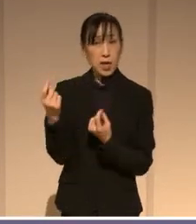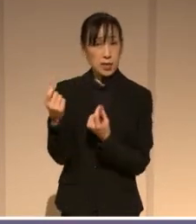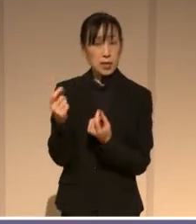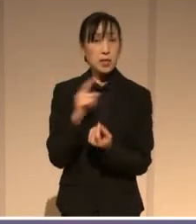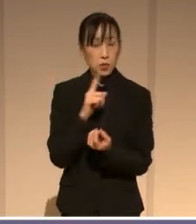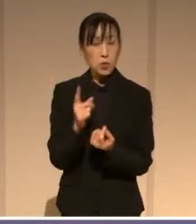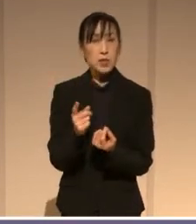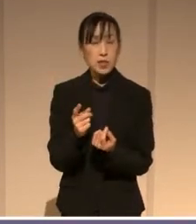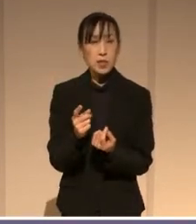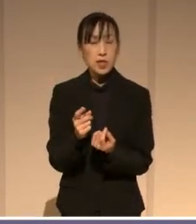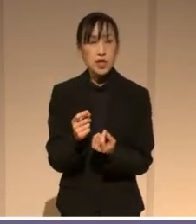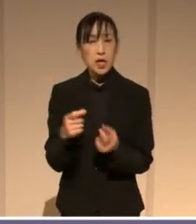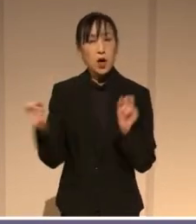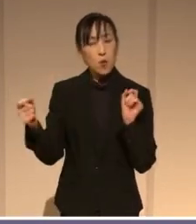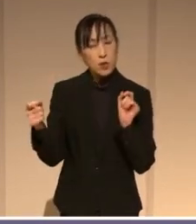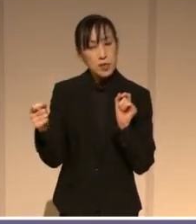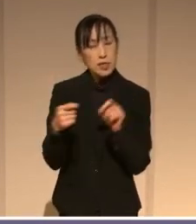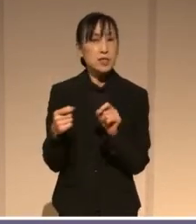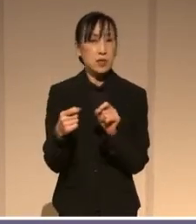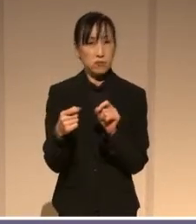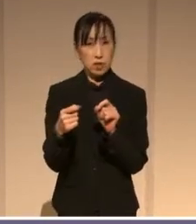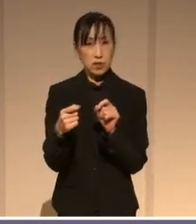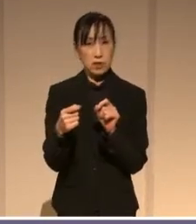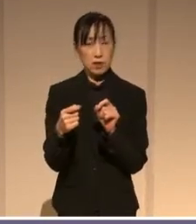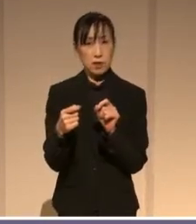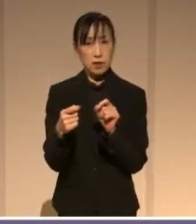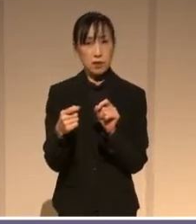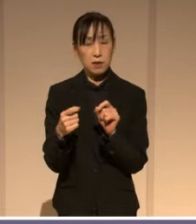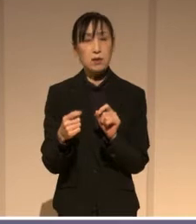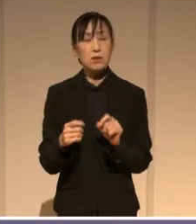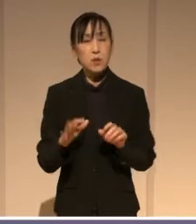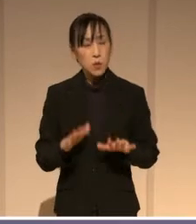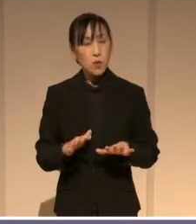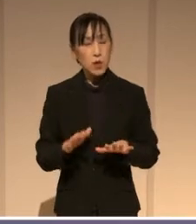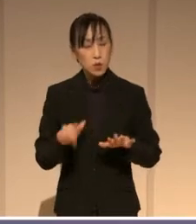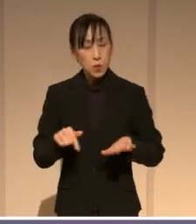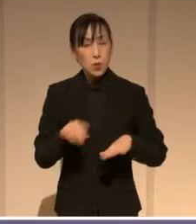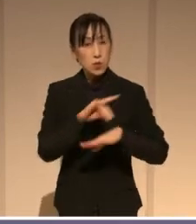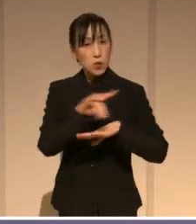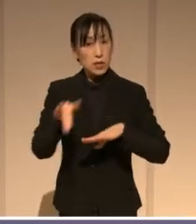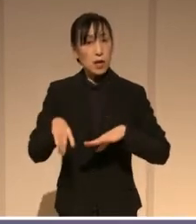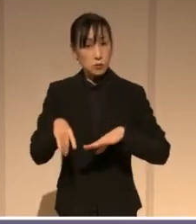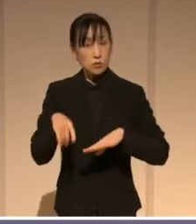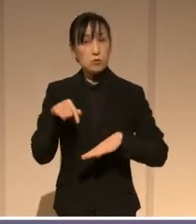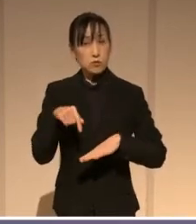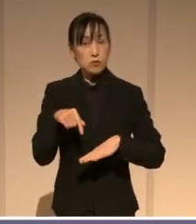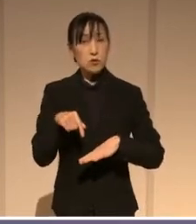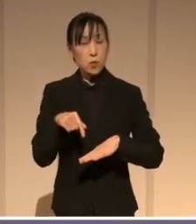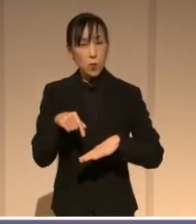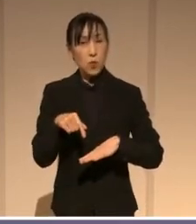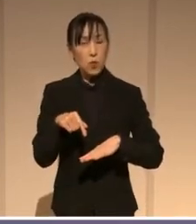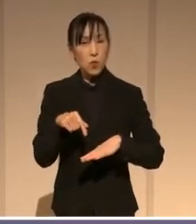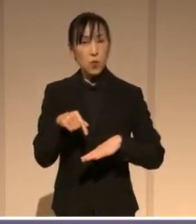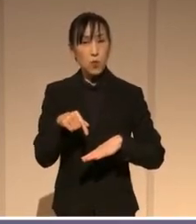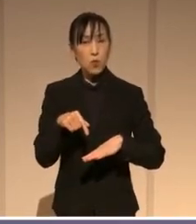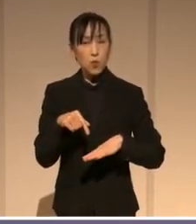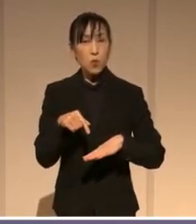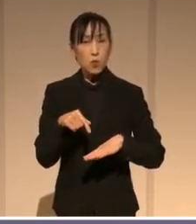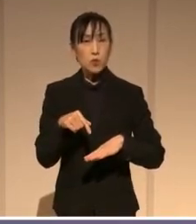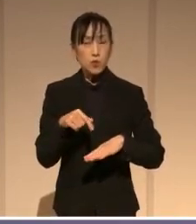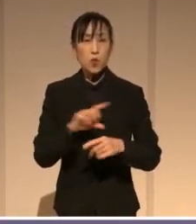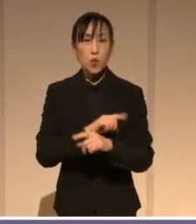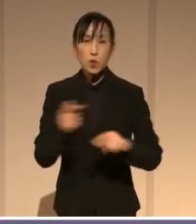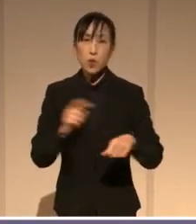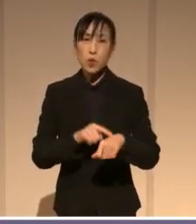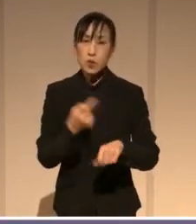縮まったと思うだろうし今回のこういう企画でも本当にそれに適している企画だなとすごく